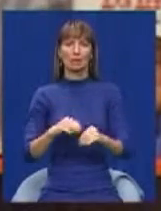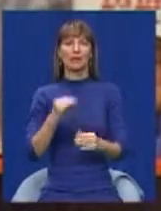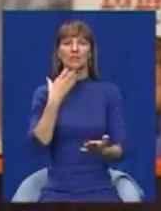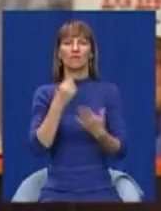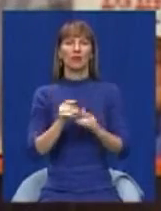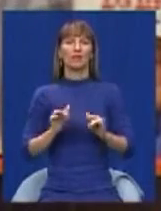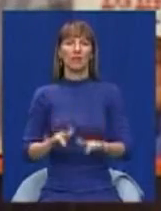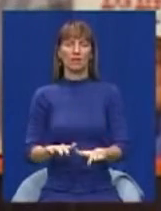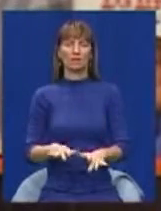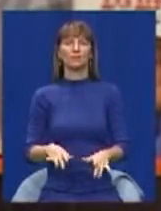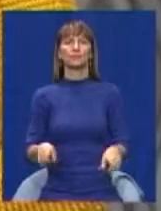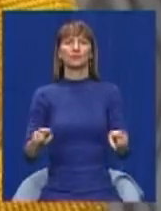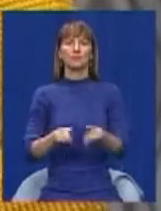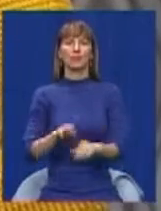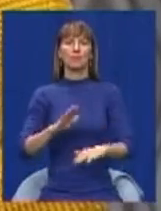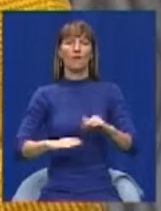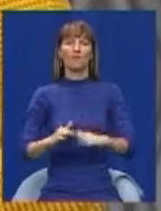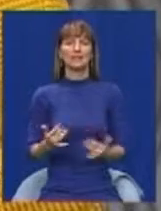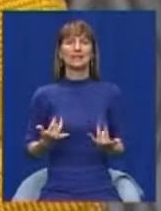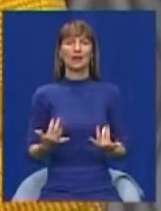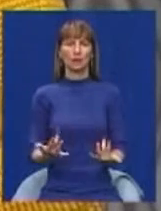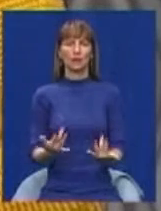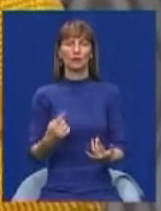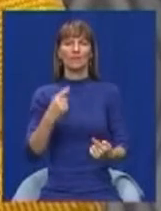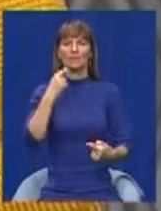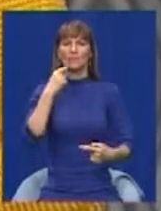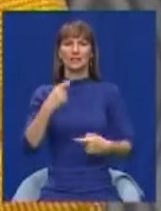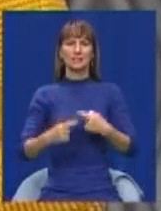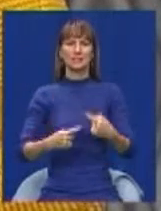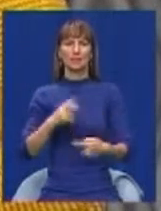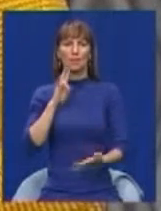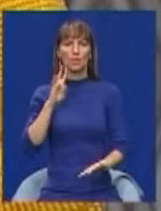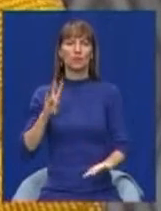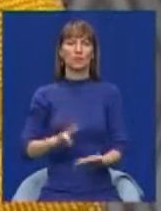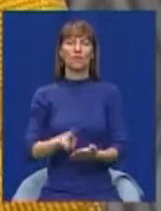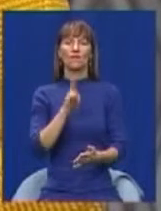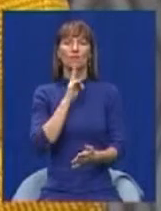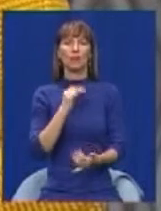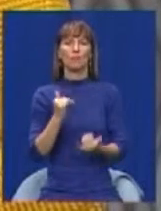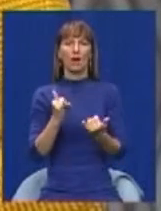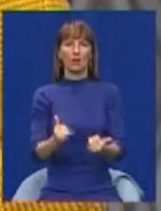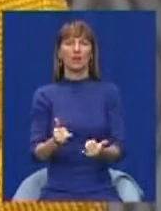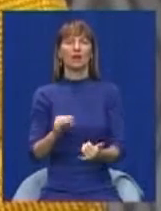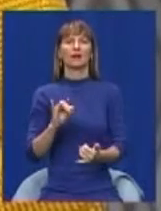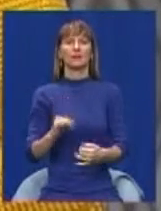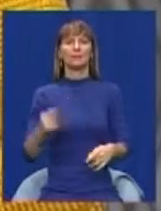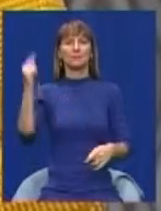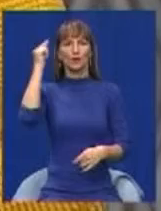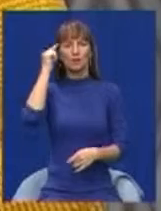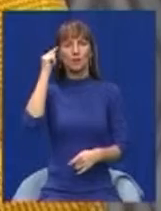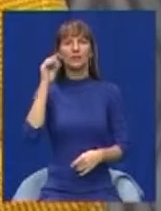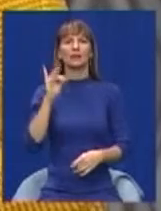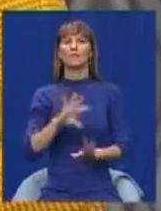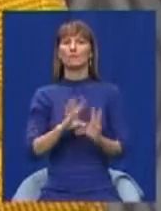справ. Тобто така професія, вона вимагає такої постійної уваги, постійного, звичайно, таке розуміння,